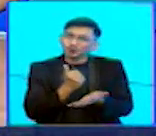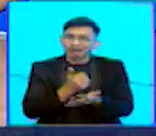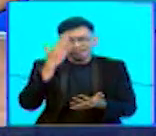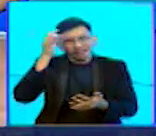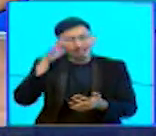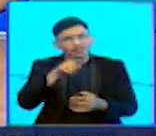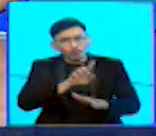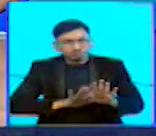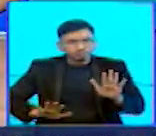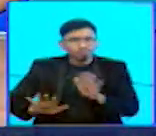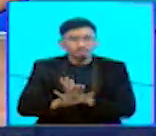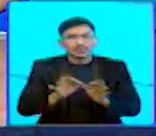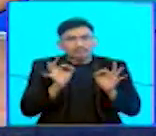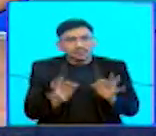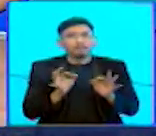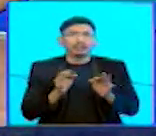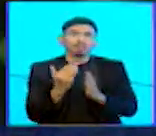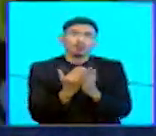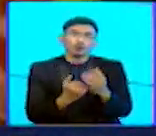penegakan disiplin protokol kesehatan.